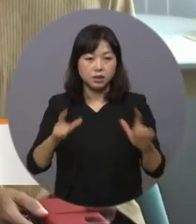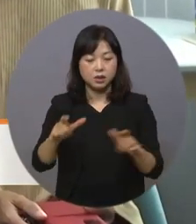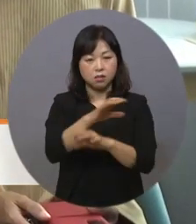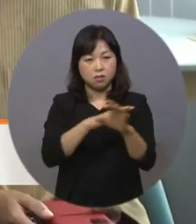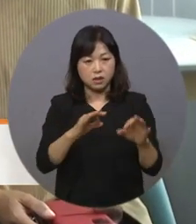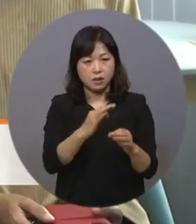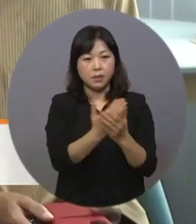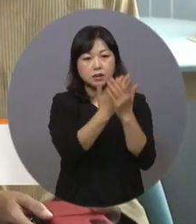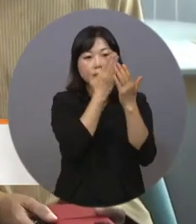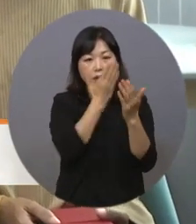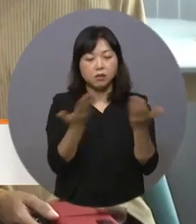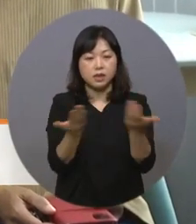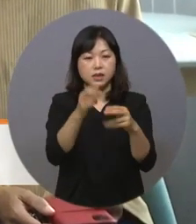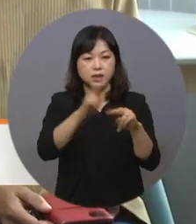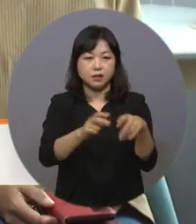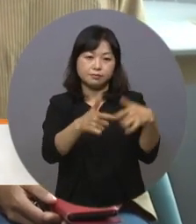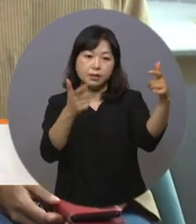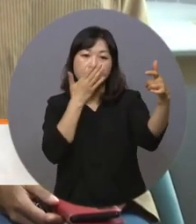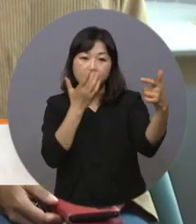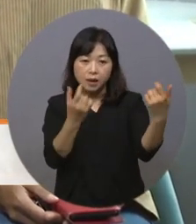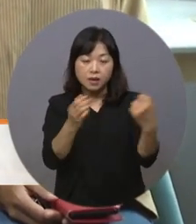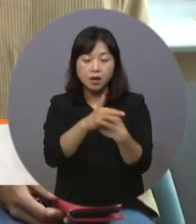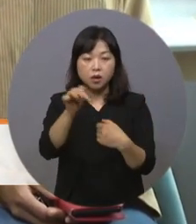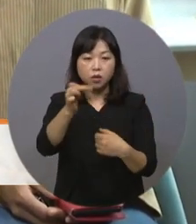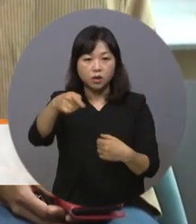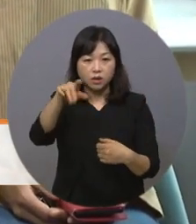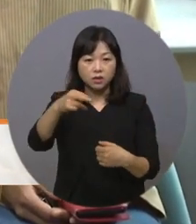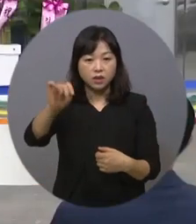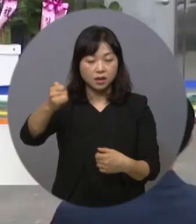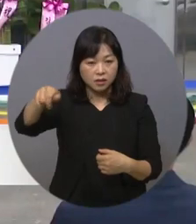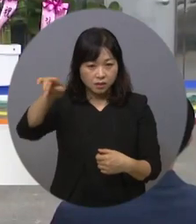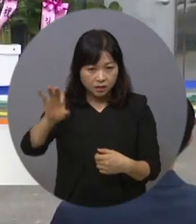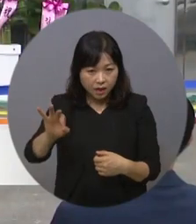늘어난다며 고흥 상생샵이 고흥